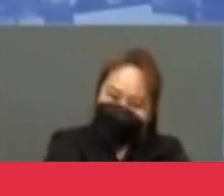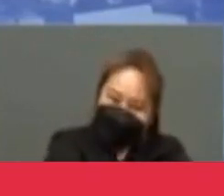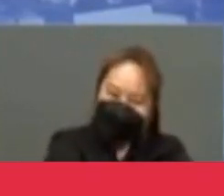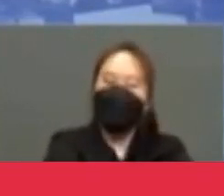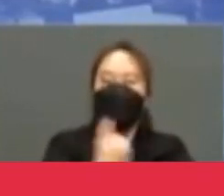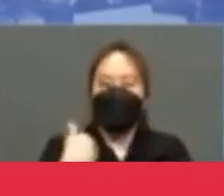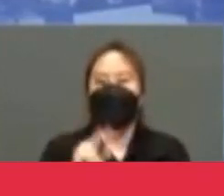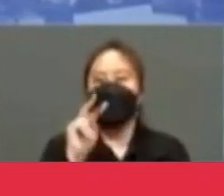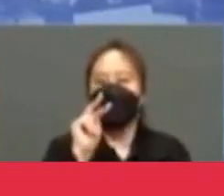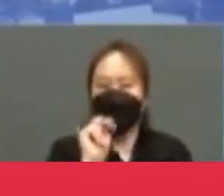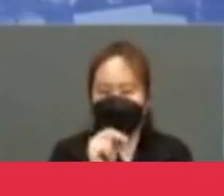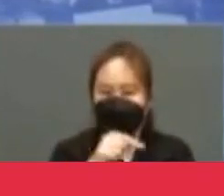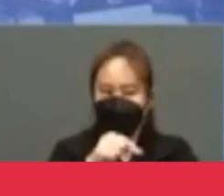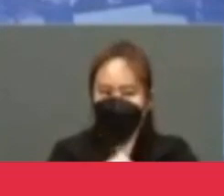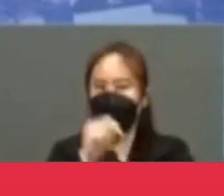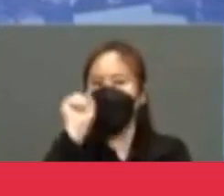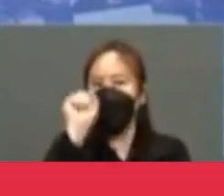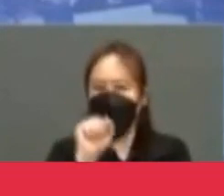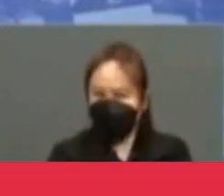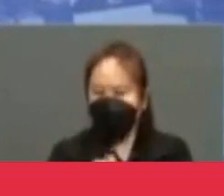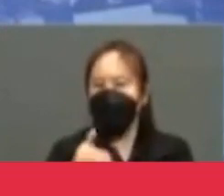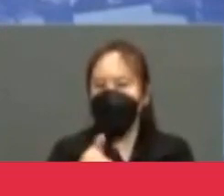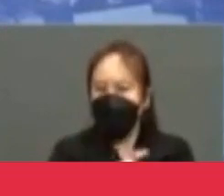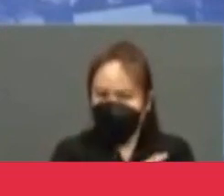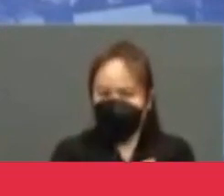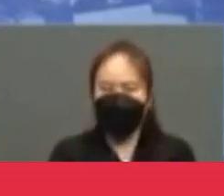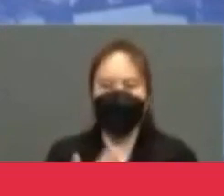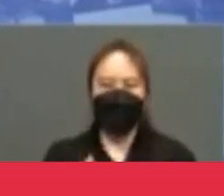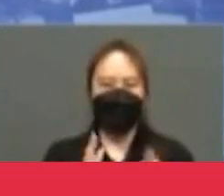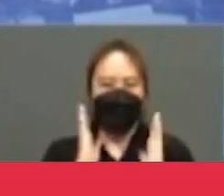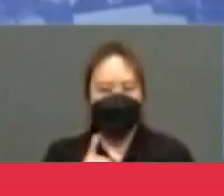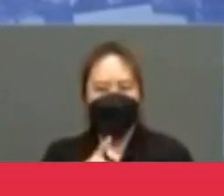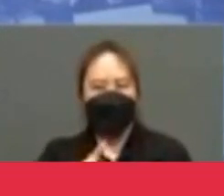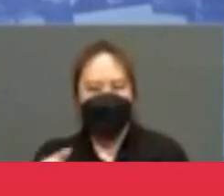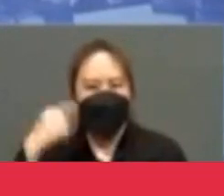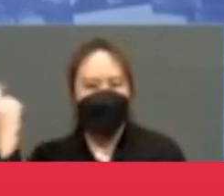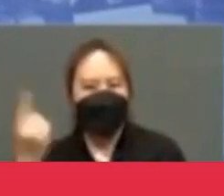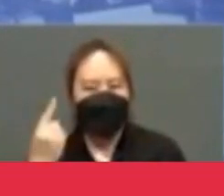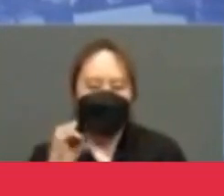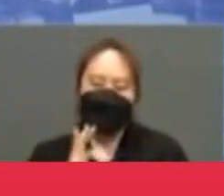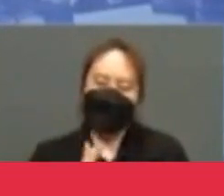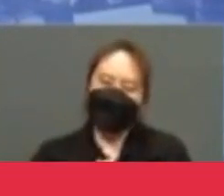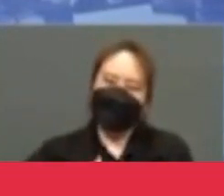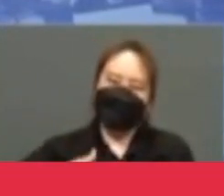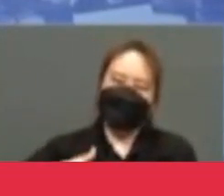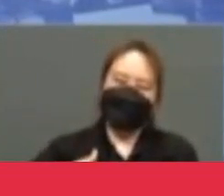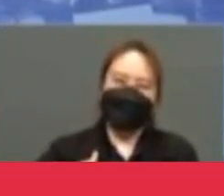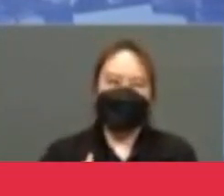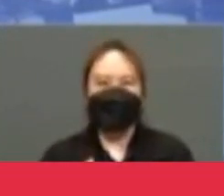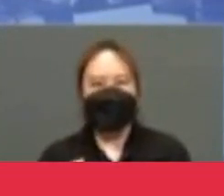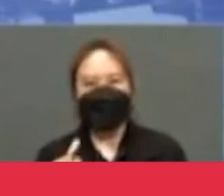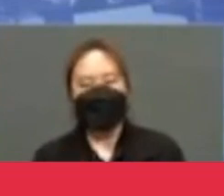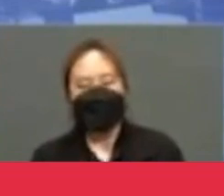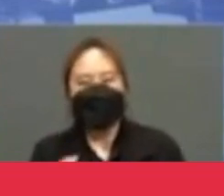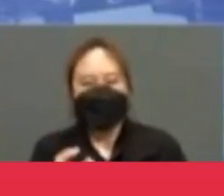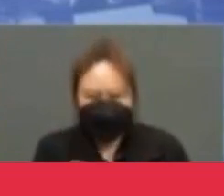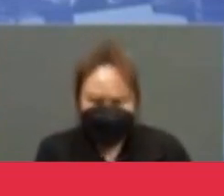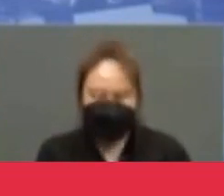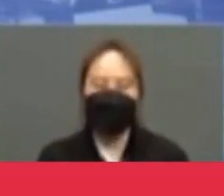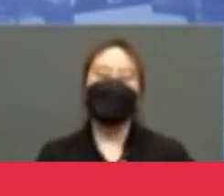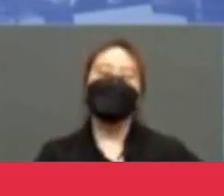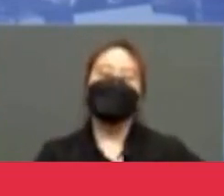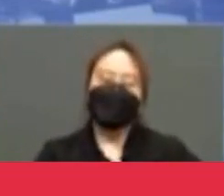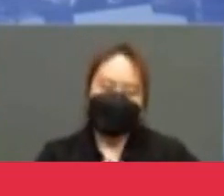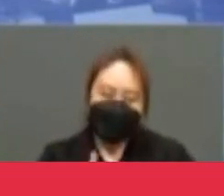โคบิ 19 4ชีวิตและมีประวัติได้รับวัคซีนแยกตามกลุ่มอายุข้อมูลตั้งแต่วันที่ 1เมษายนถึง 7ตุลาคม